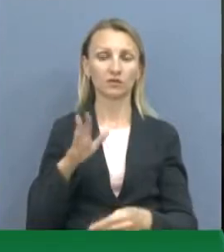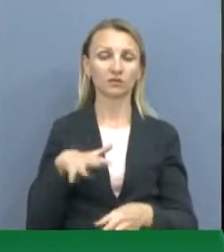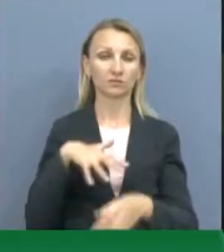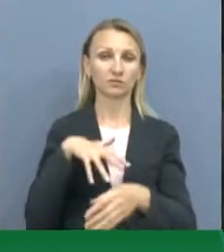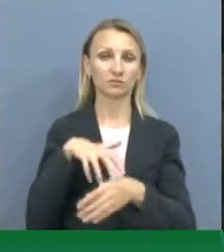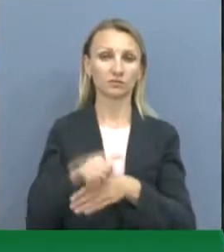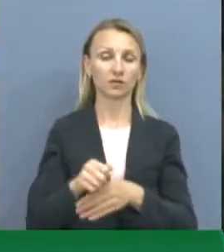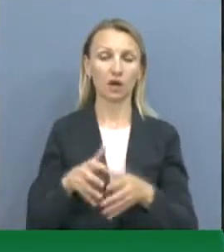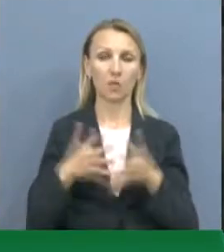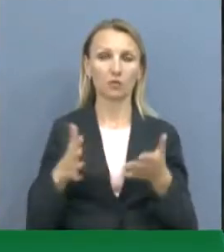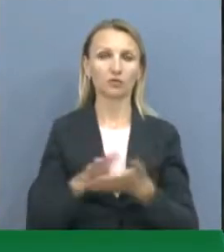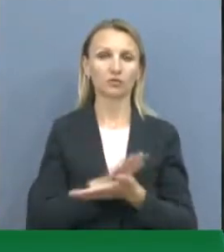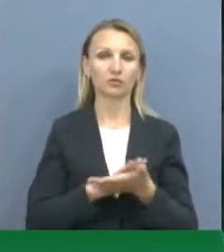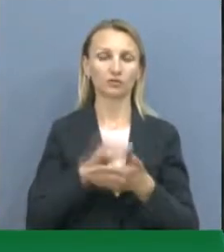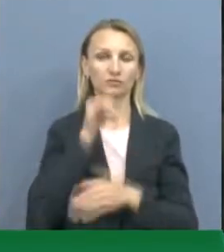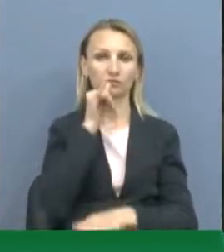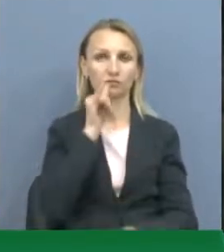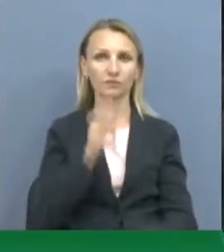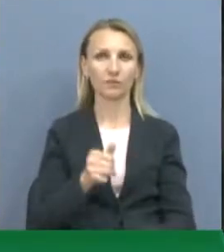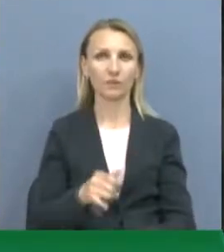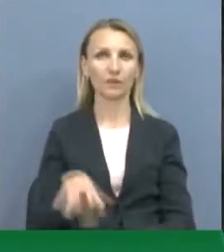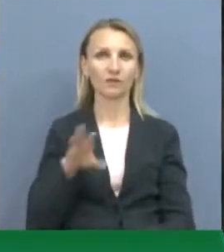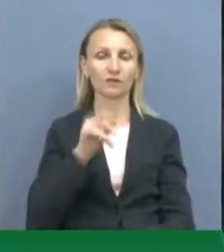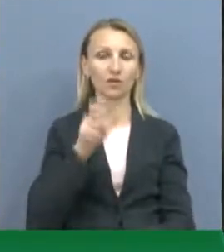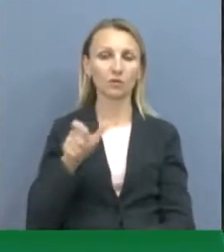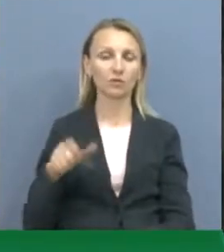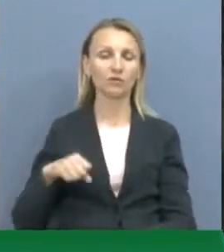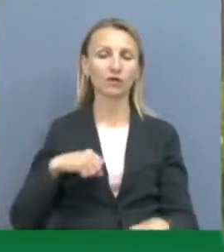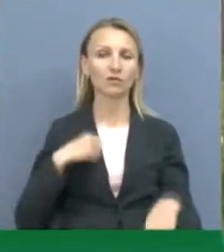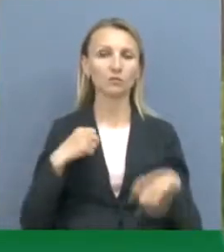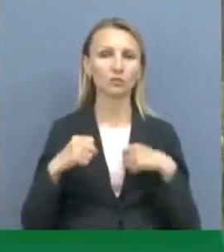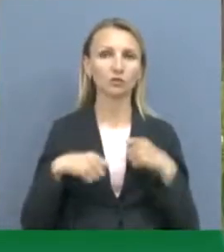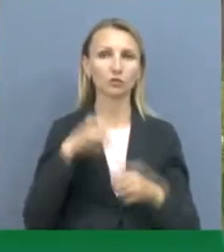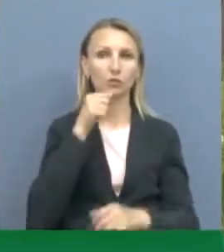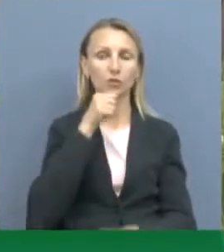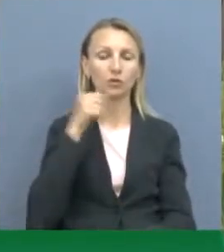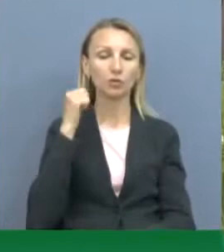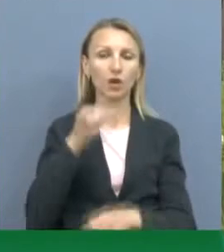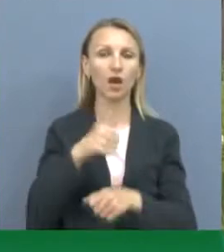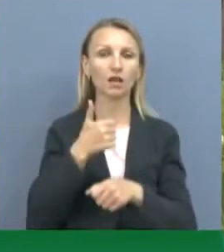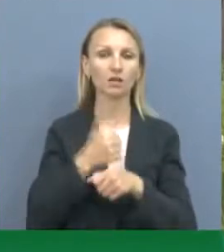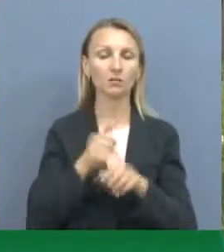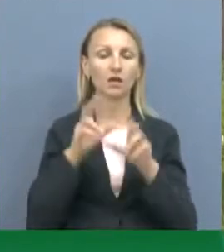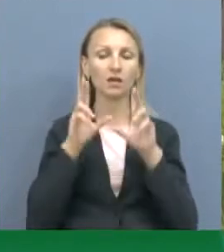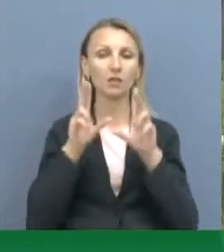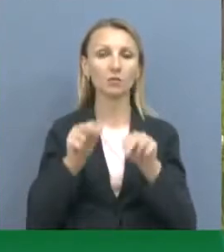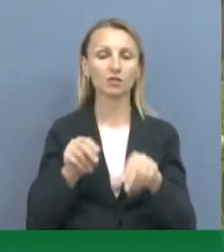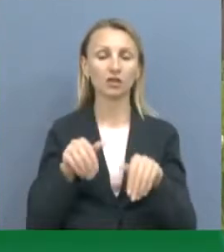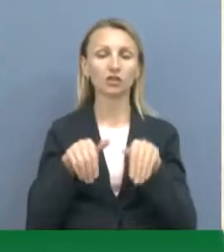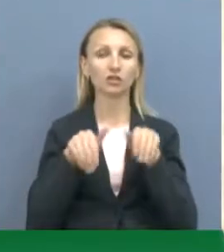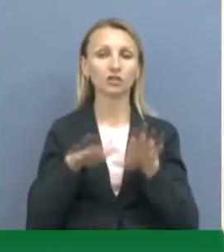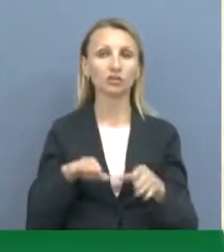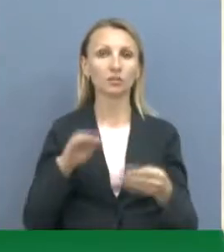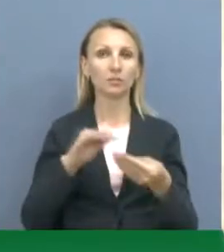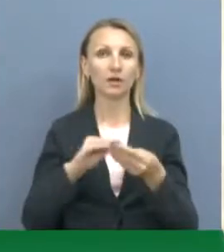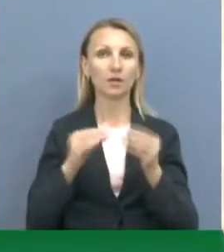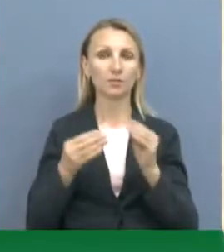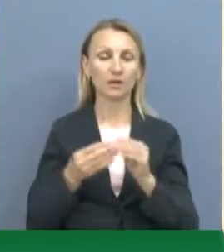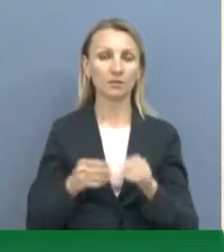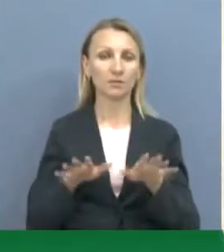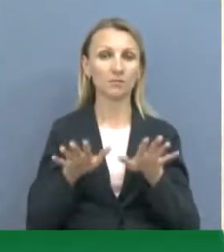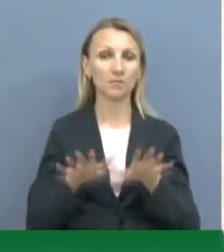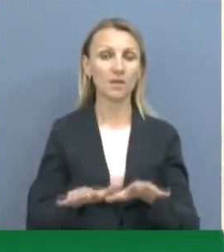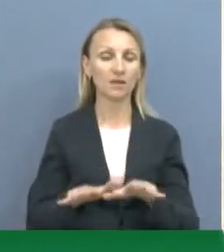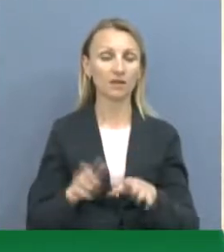не получится. Жильцы этих домов говорят, что акимат в прошлом году им пообещал решение их проблем. В прошлом году местные